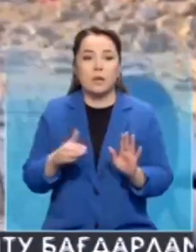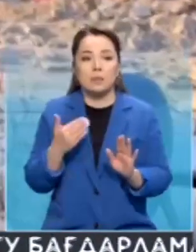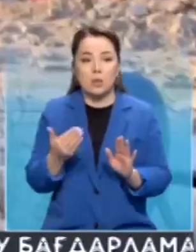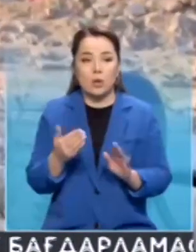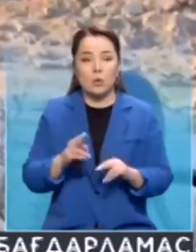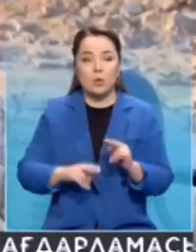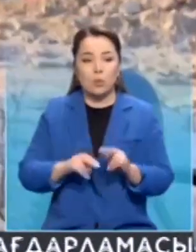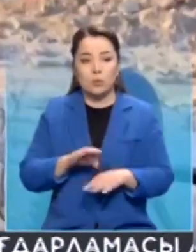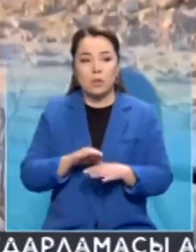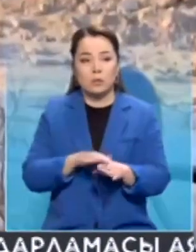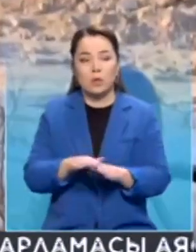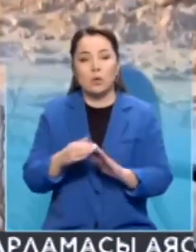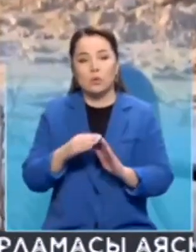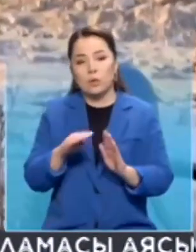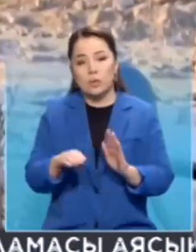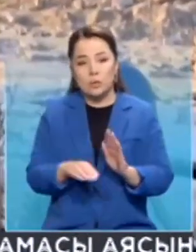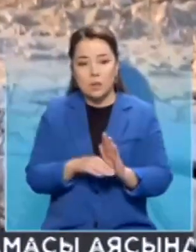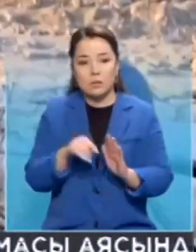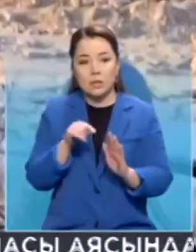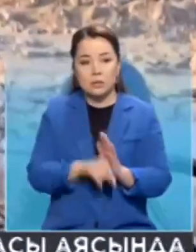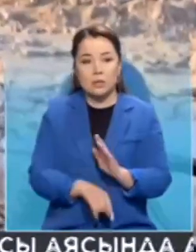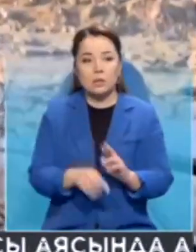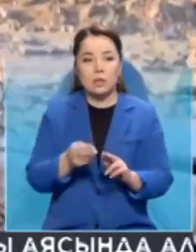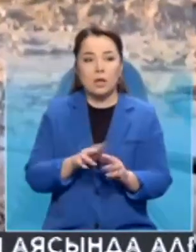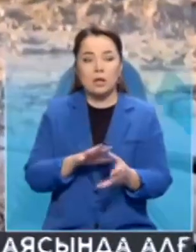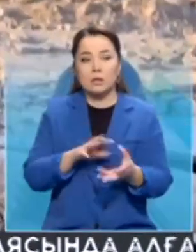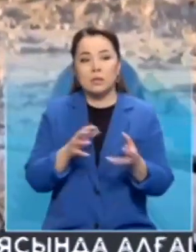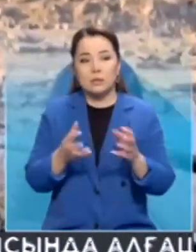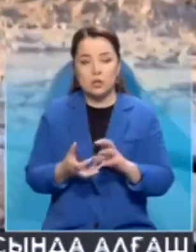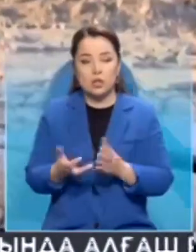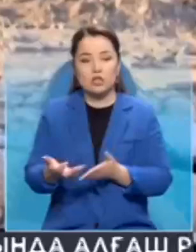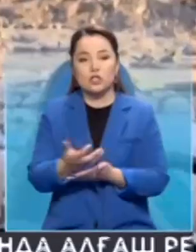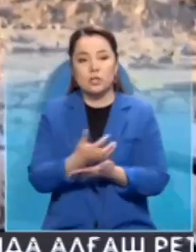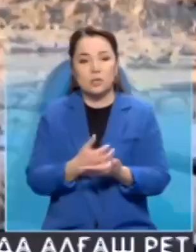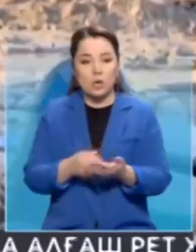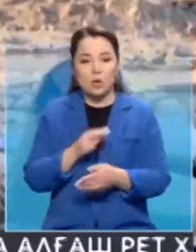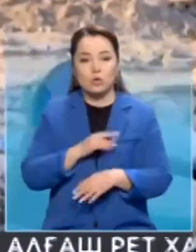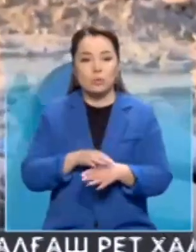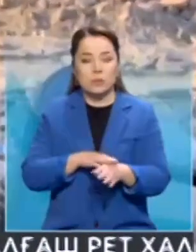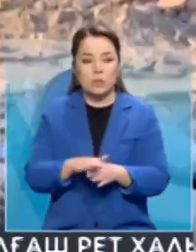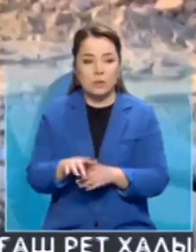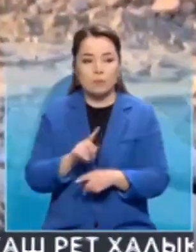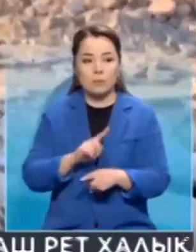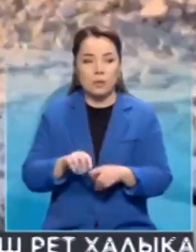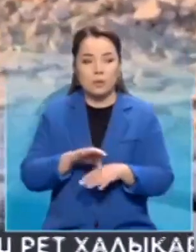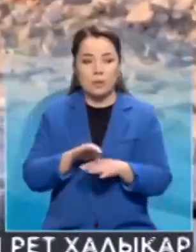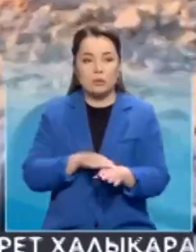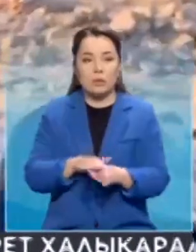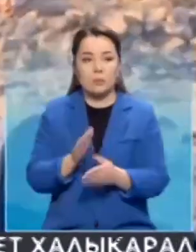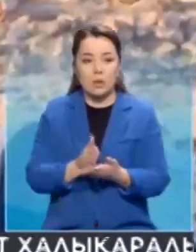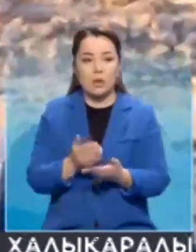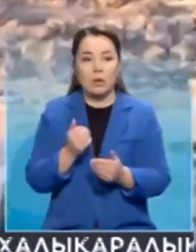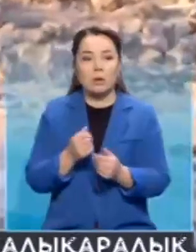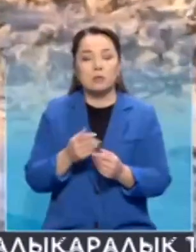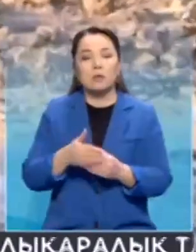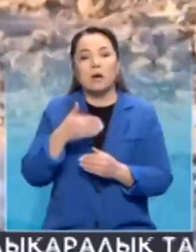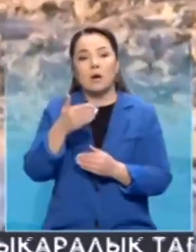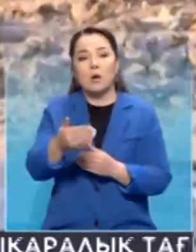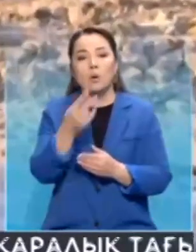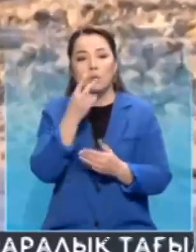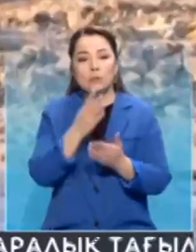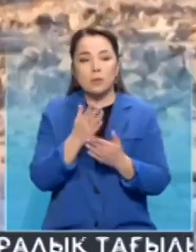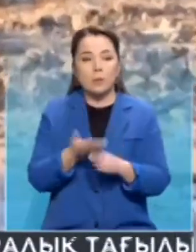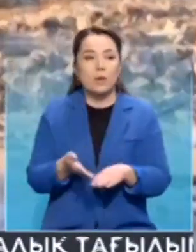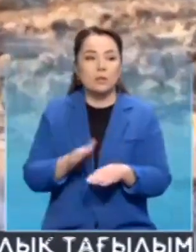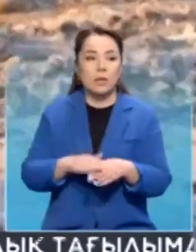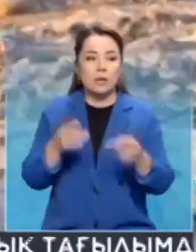қазір құрылысшылар осы үйінділерді, мынау қирандыларды жинап әкету жұмыстарымен айналысып жатыр. Әр жақта көріп тұрғандарыңыздай